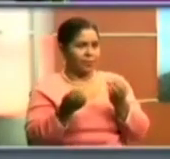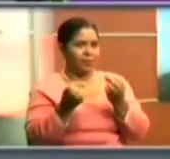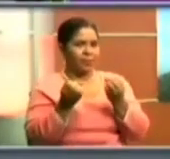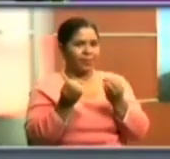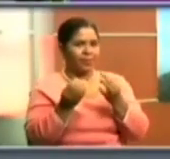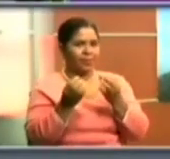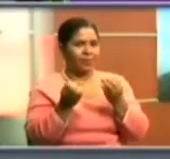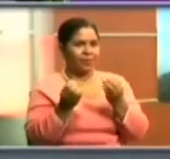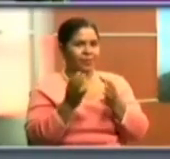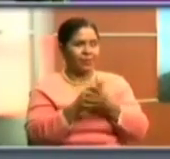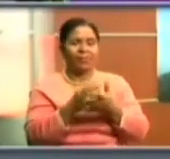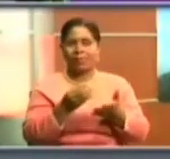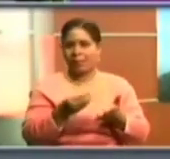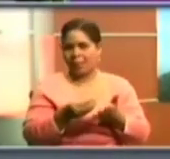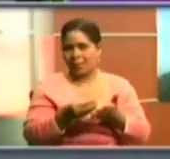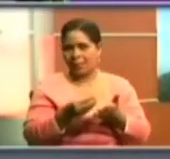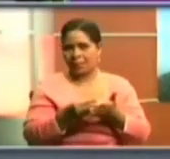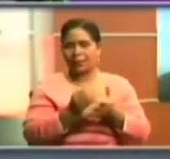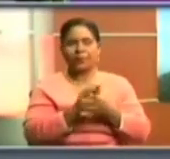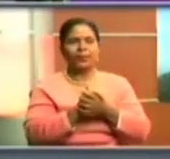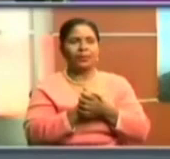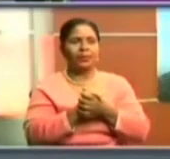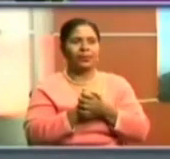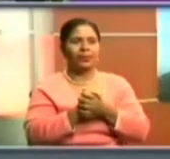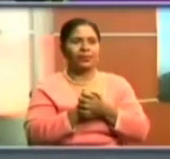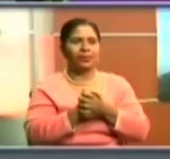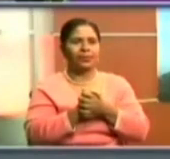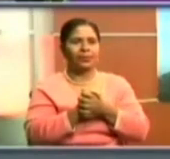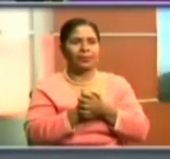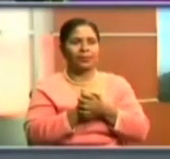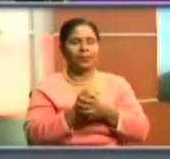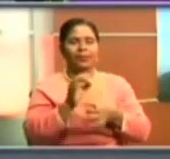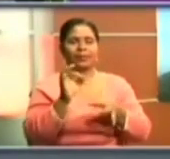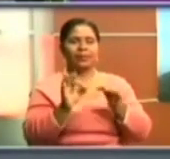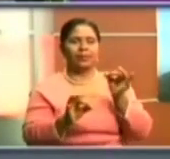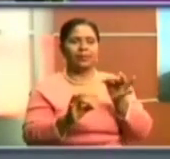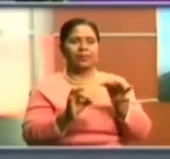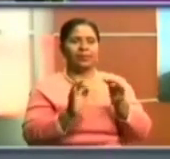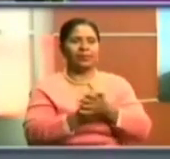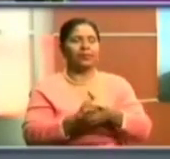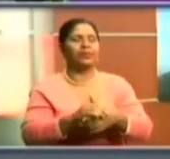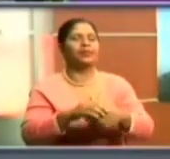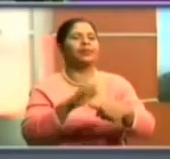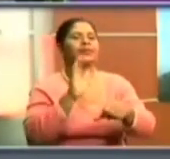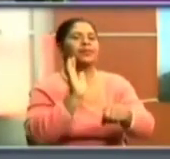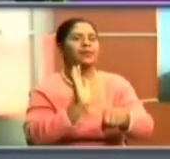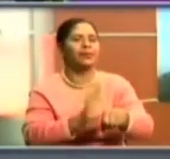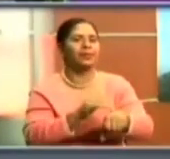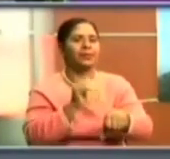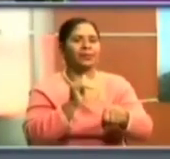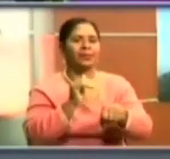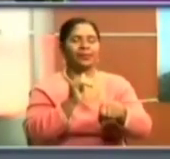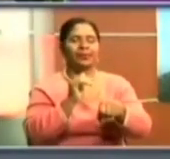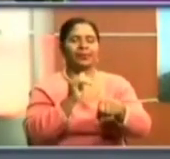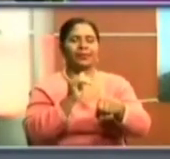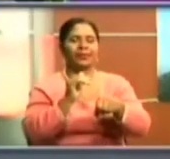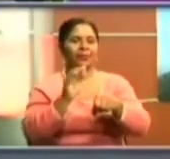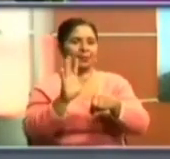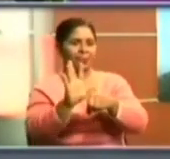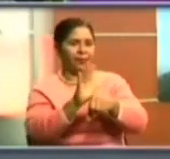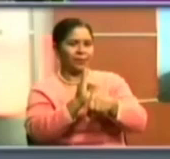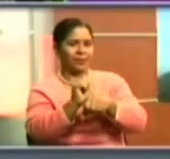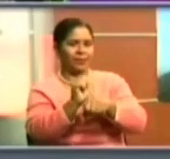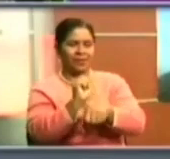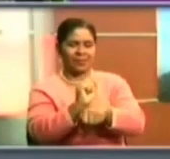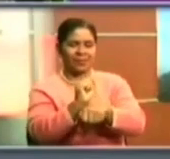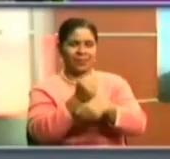pile l'argent. Que si ou t'as relé une entreprise privée pour dire faire ce travail ça